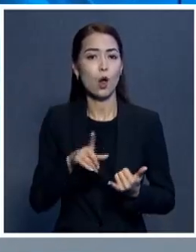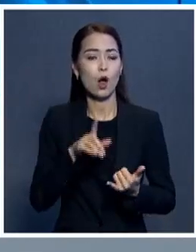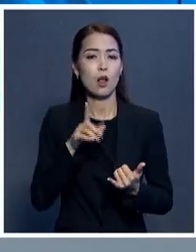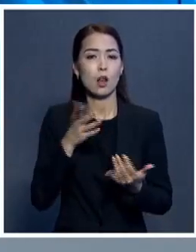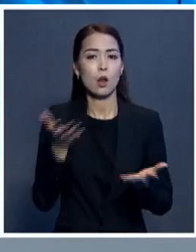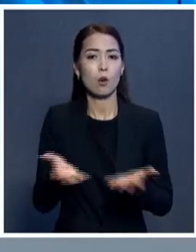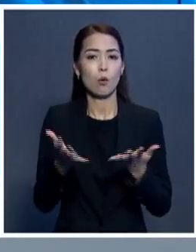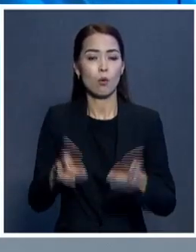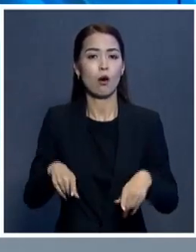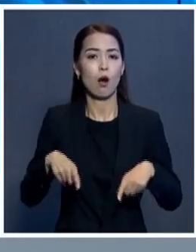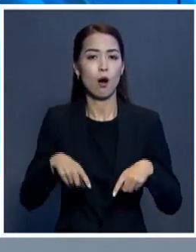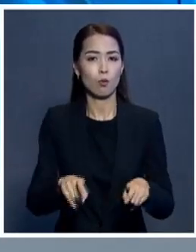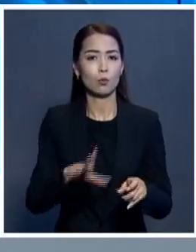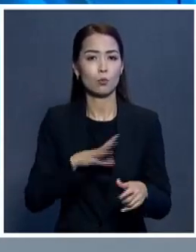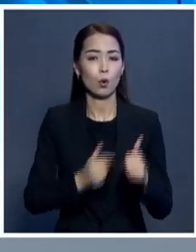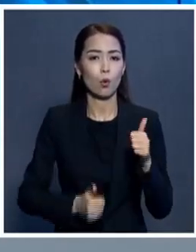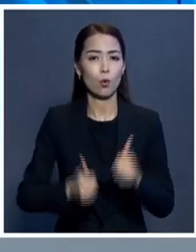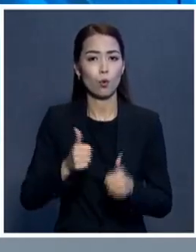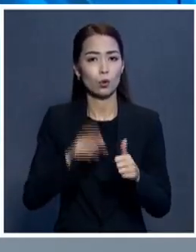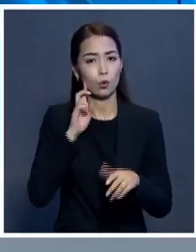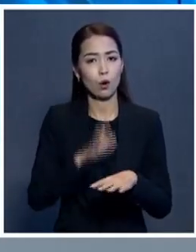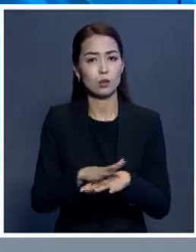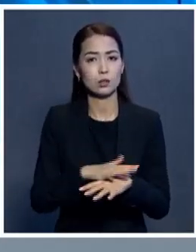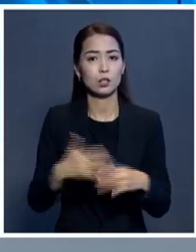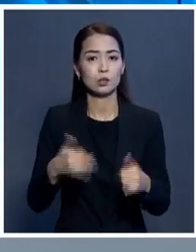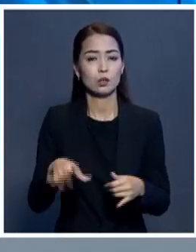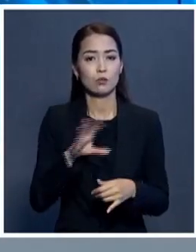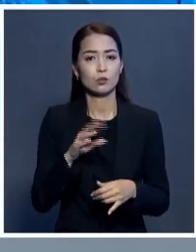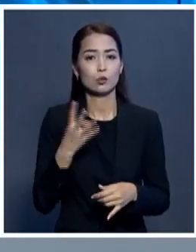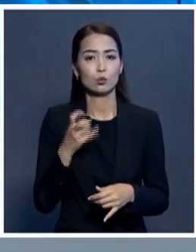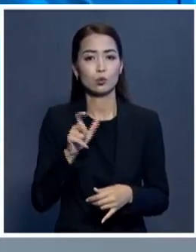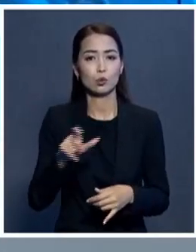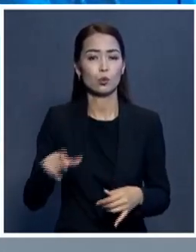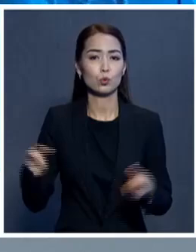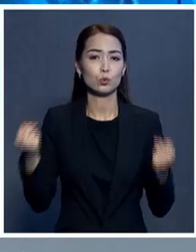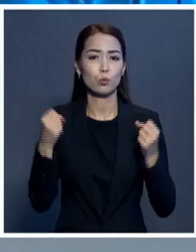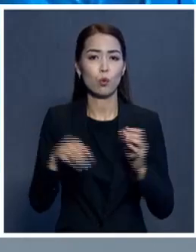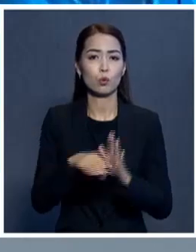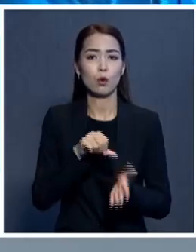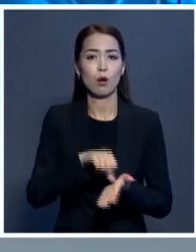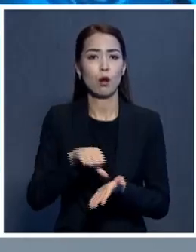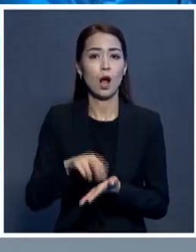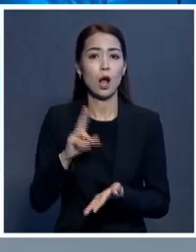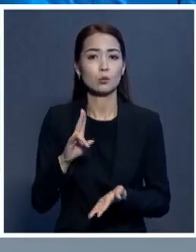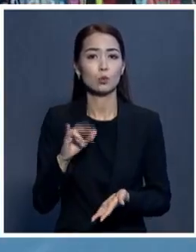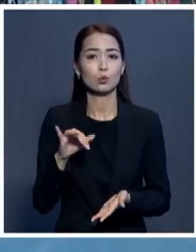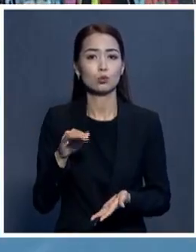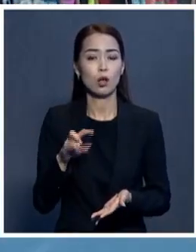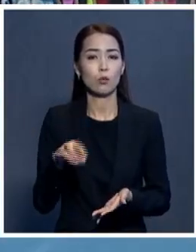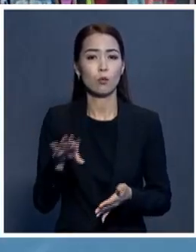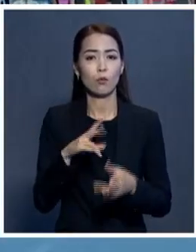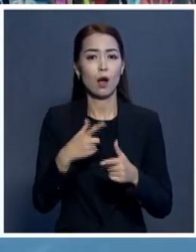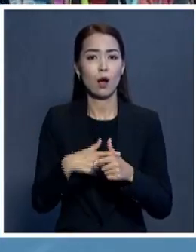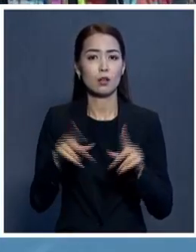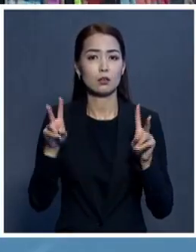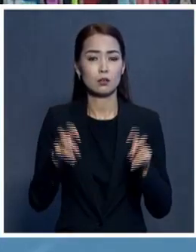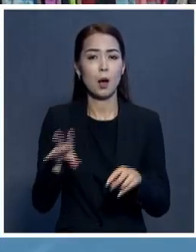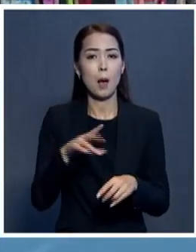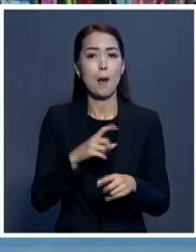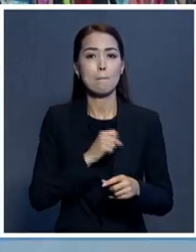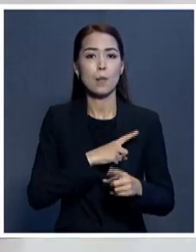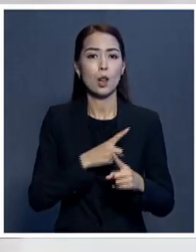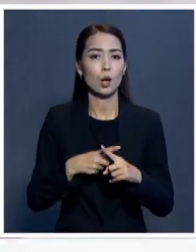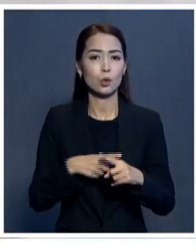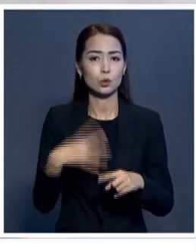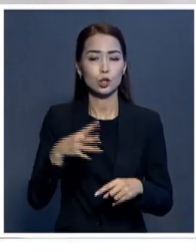халықаралық турнир өтті. Байрақты бәсекеге 400-ге жуық спортшы қатысқан. Қазбек Нұржанов атындағы жеңіл атлетика турнирі Беларусь елінде